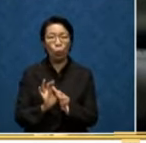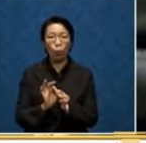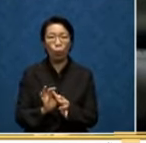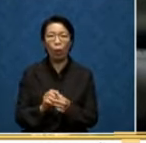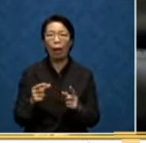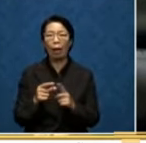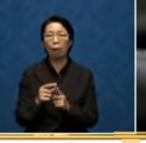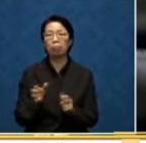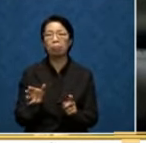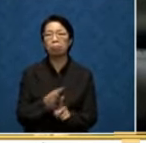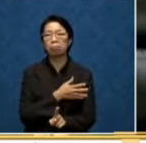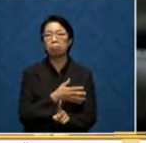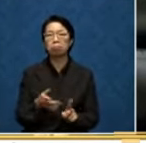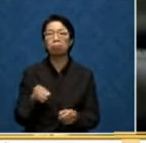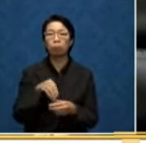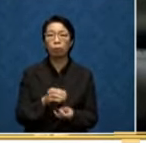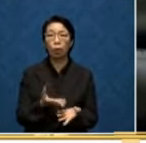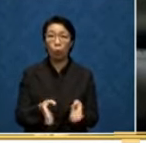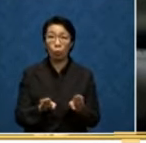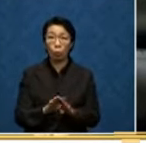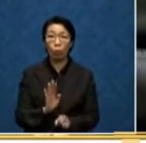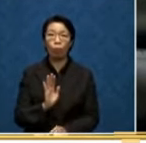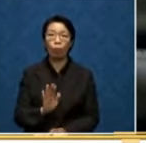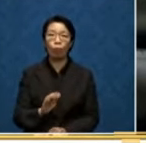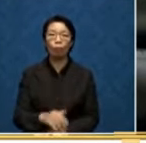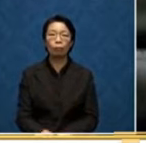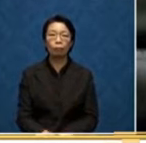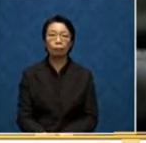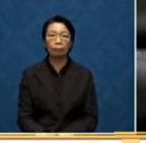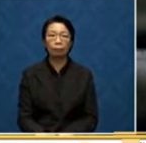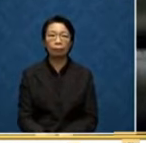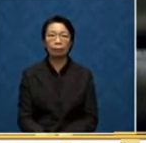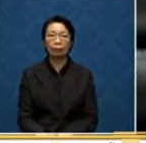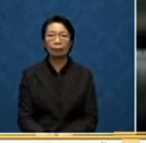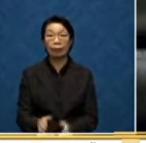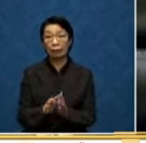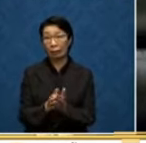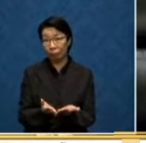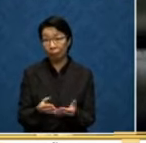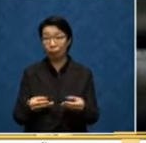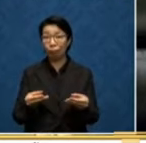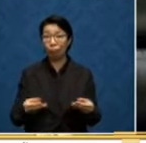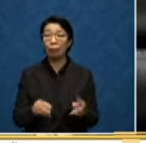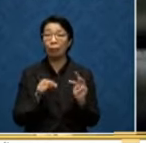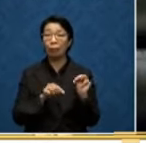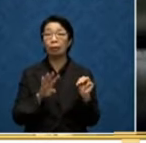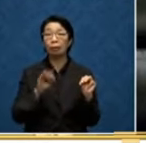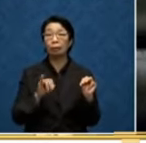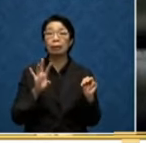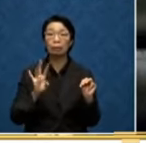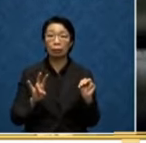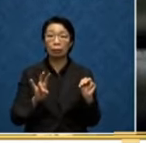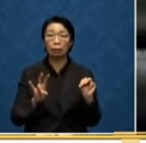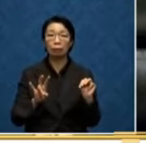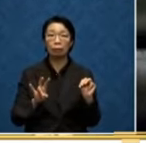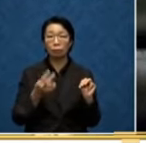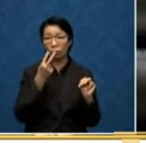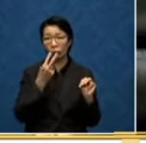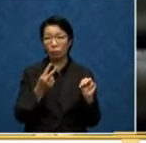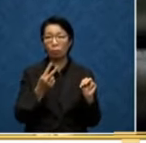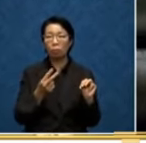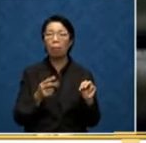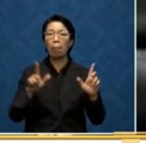ครอบครัวซึ่งการรายงานตามมาตรา17จะเห็นว่าลักษณะ